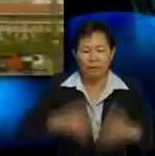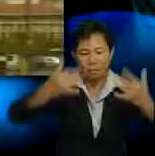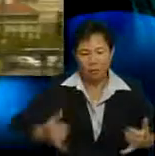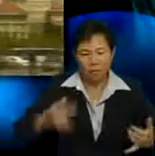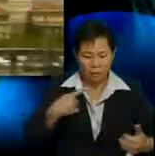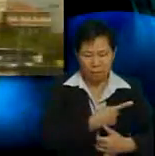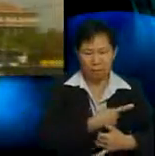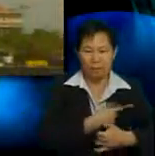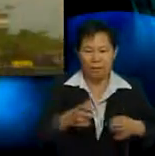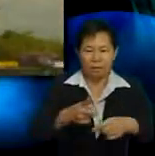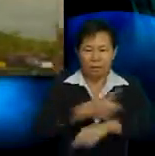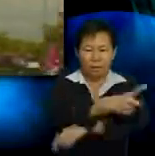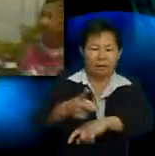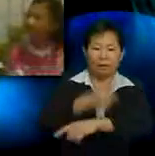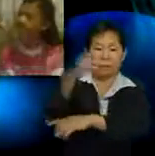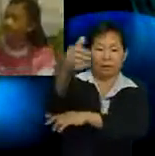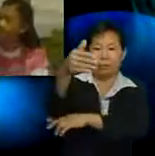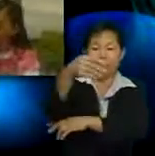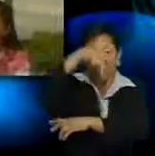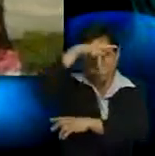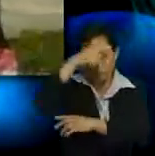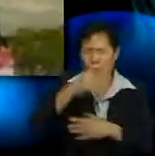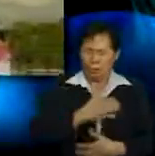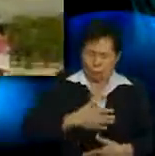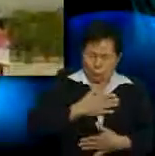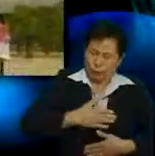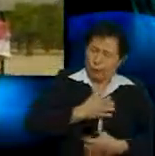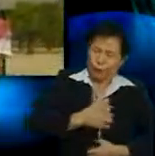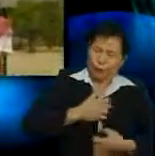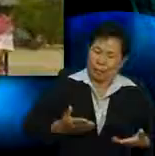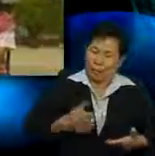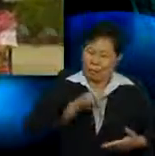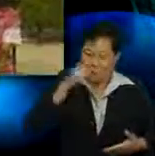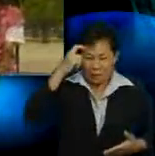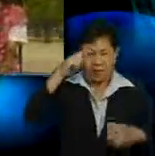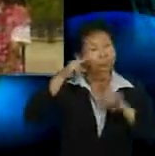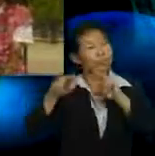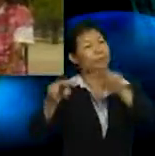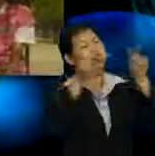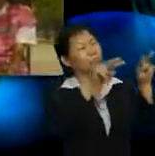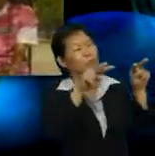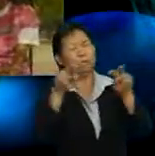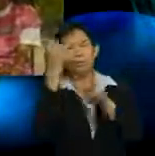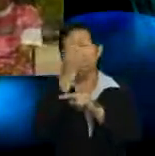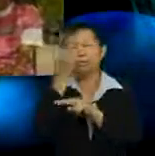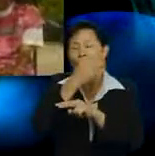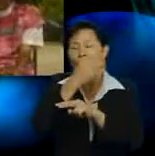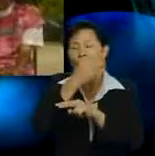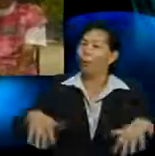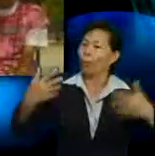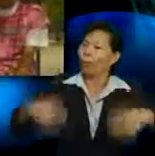Sekarang kami berada di Dataran Putra. Sungguh seronok berada di sini. Tak sangka pula, pemandangan kat sini memang indah dan